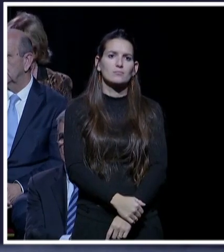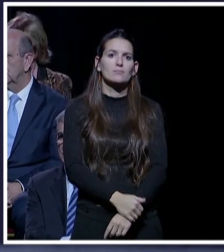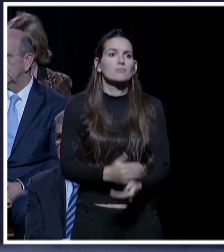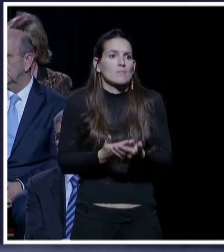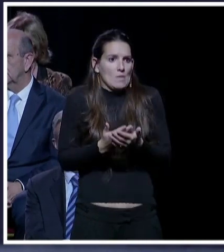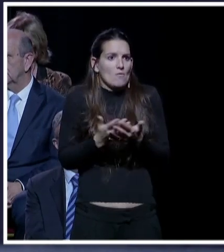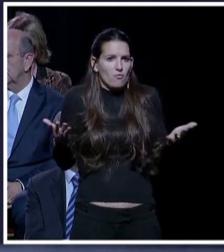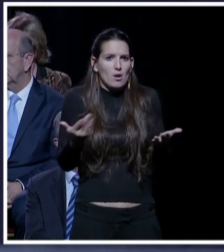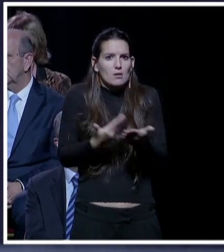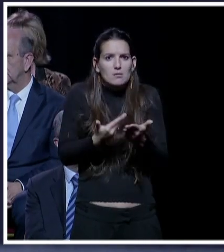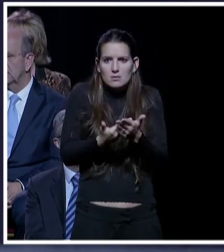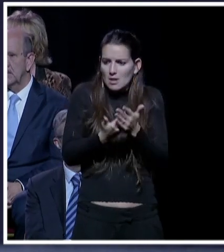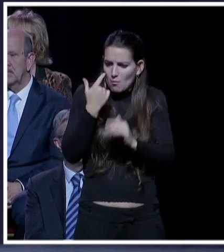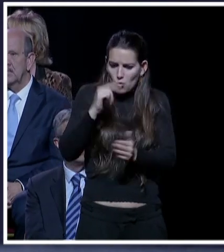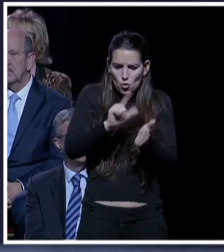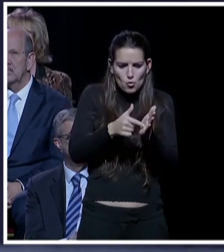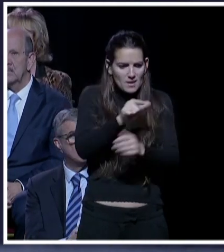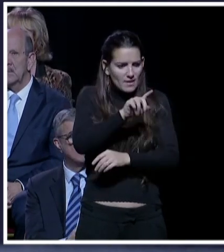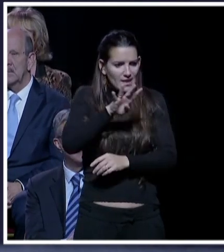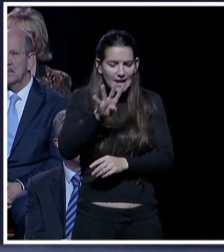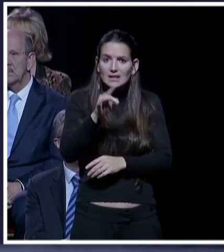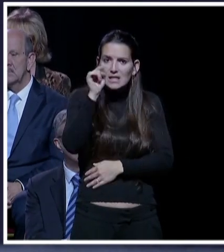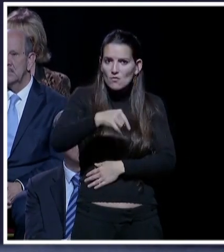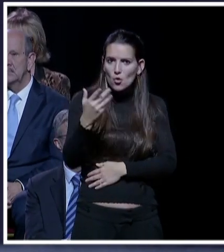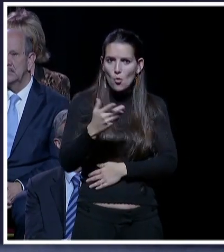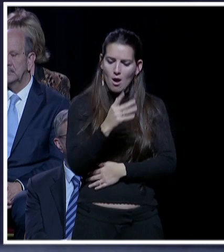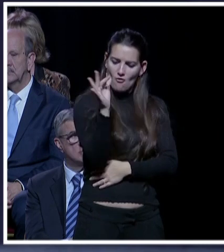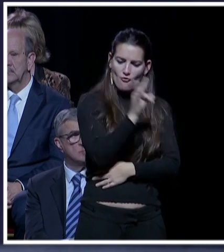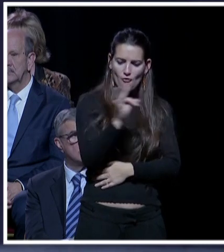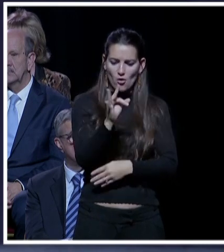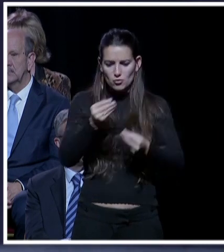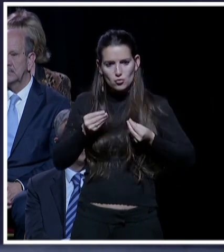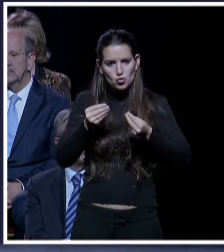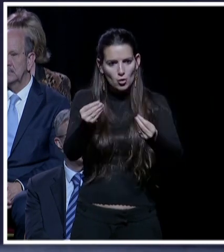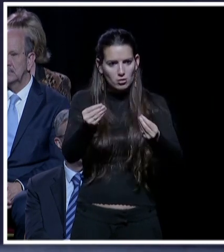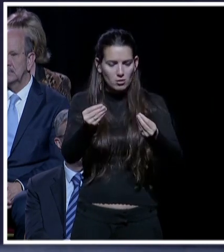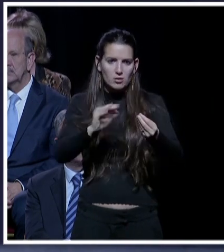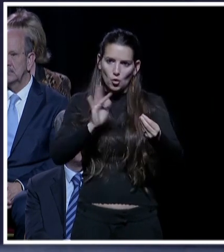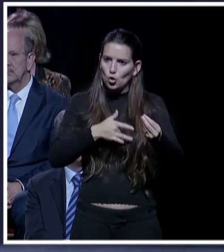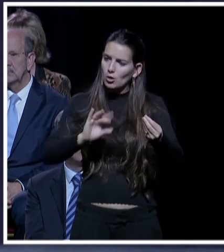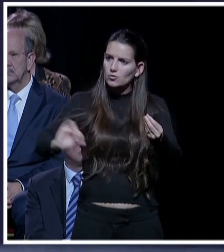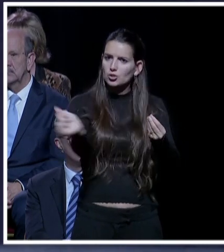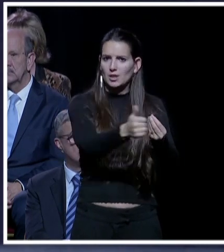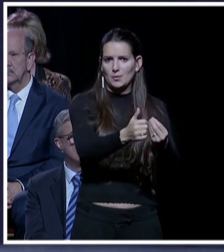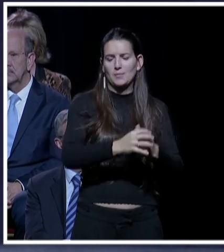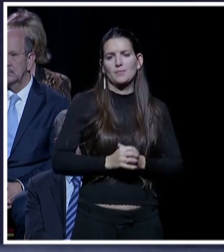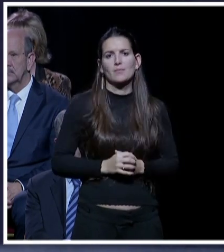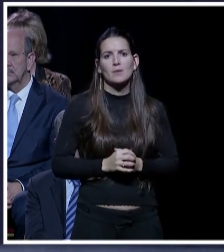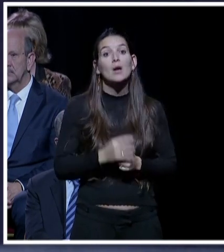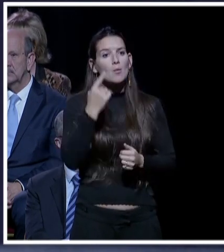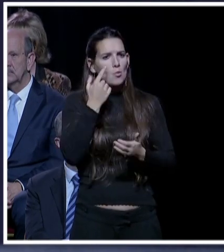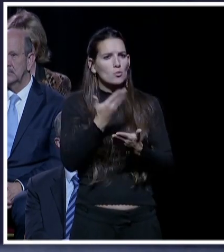Voilà le plus beau défi pour 2024, remettre la France dans le cœur de tous nos concitoyens. Et pour ça, la France